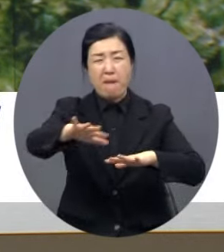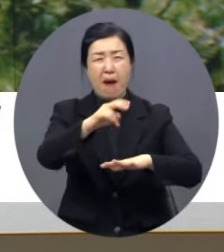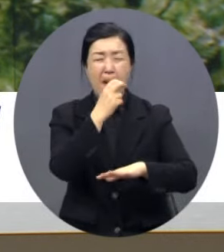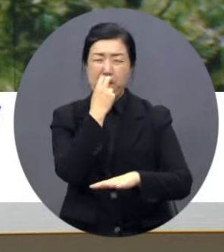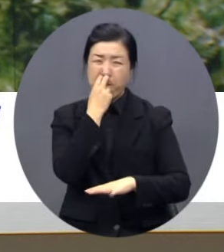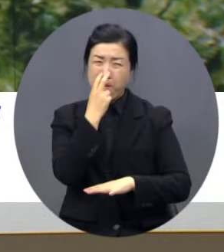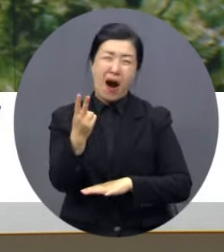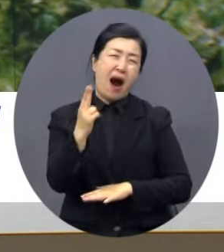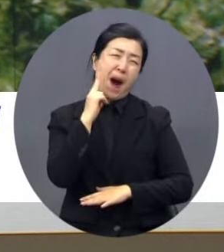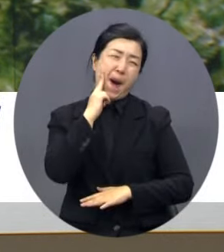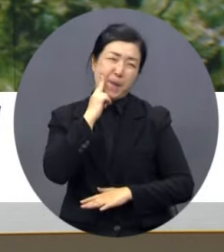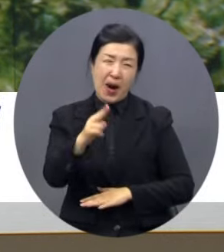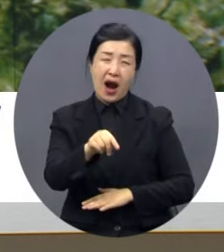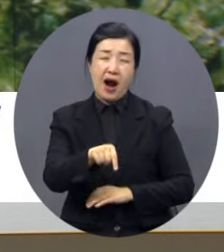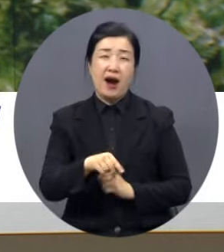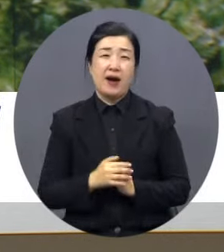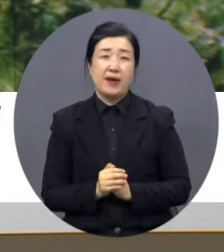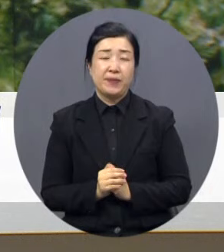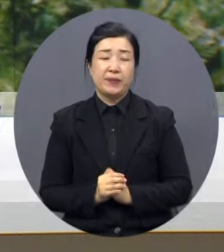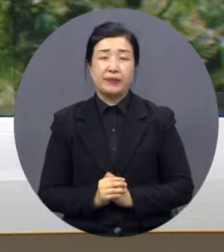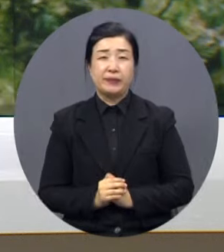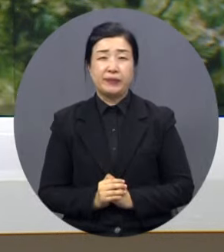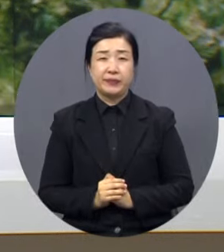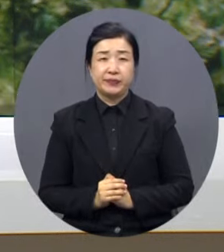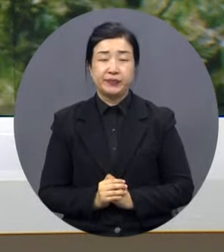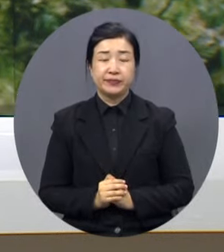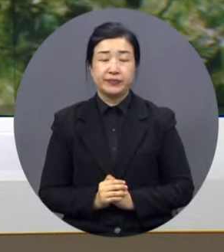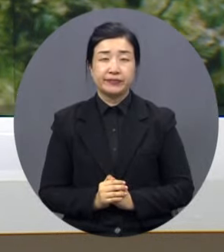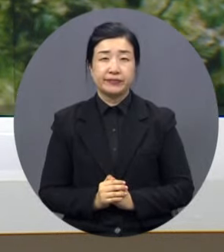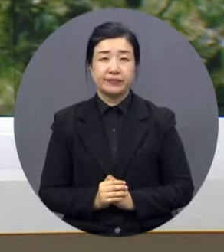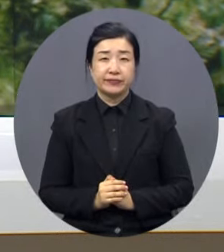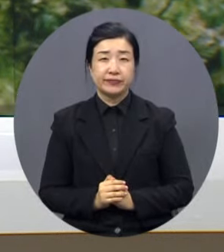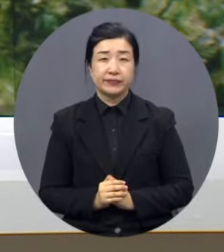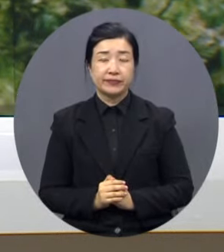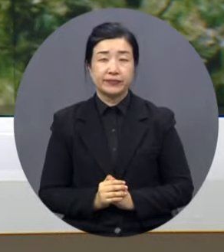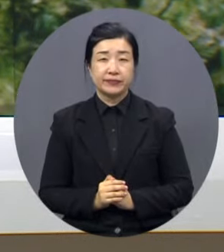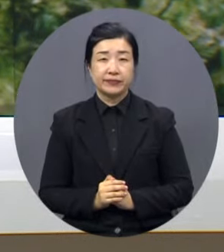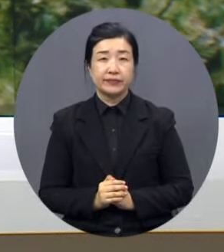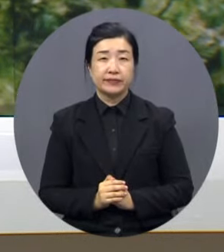악취까지 풍기고 있습니다 김섭 기자가 현장을